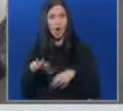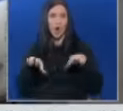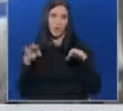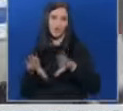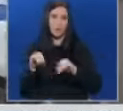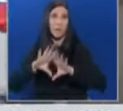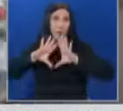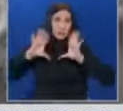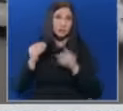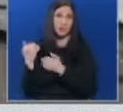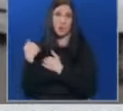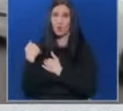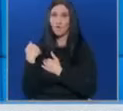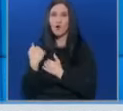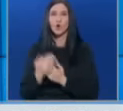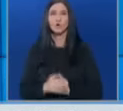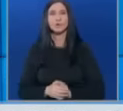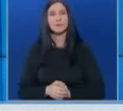да поеме цялата отговорност.